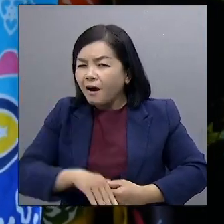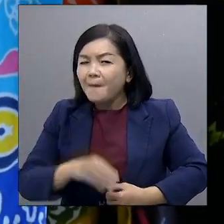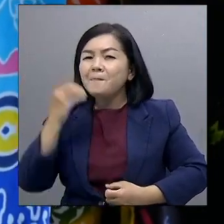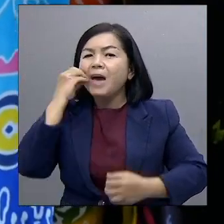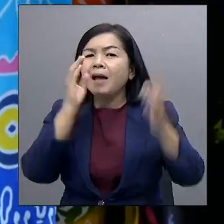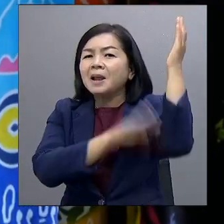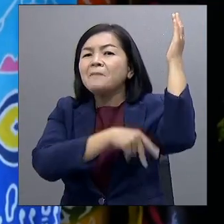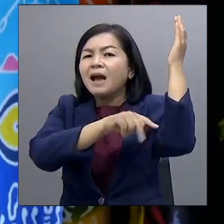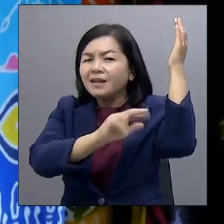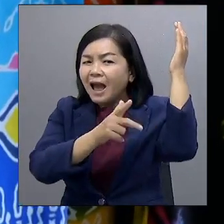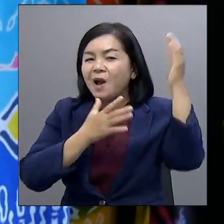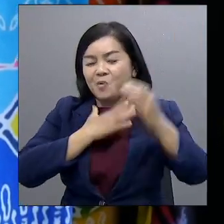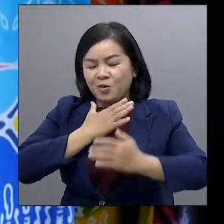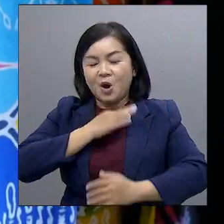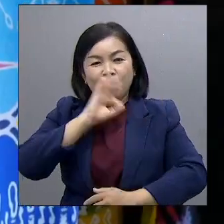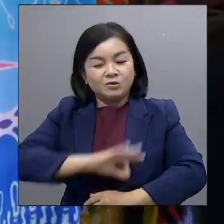พังงาบ้านเรา